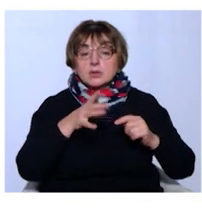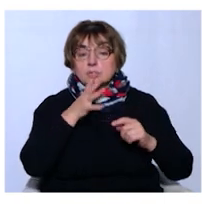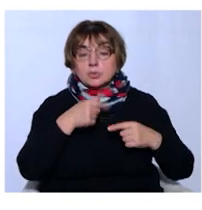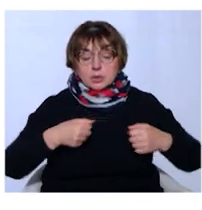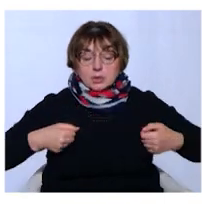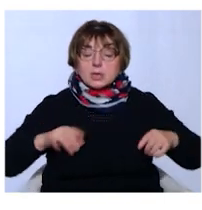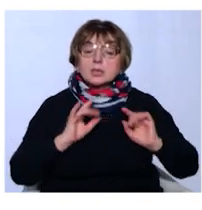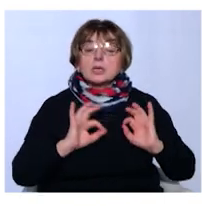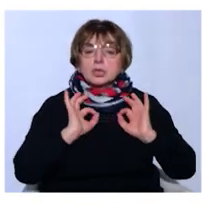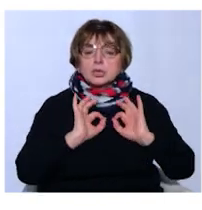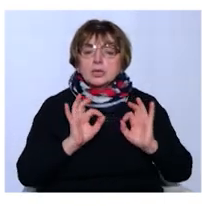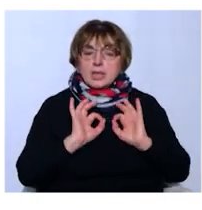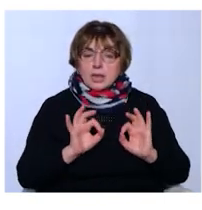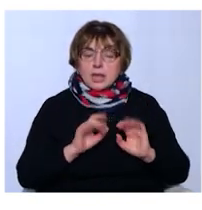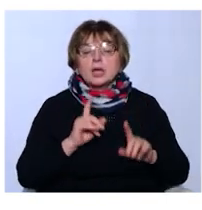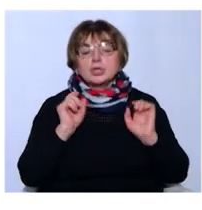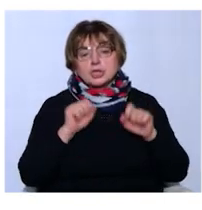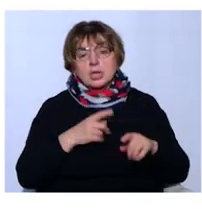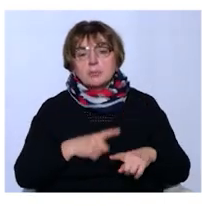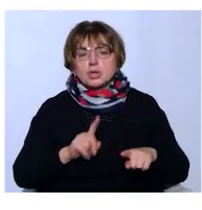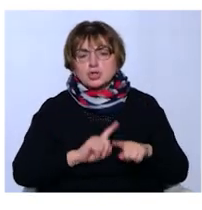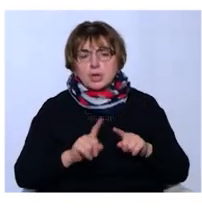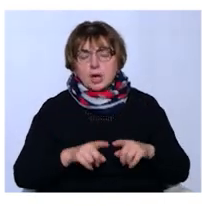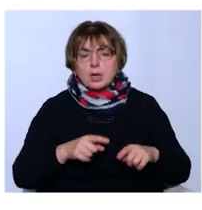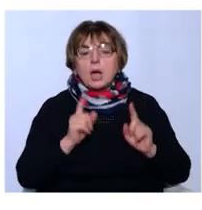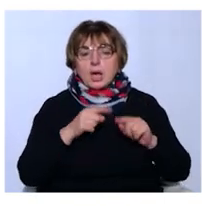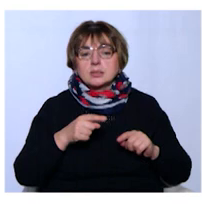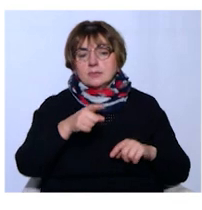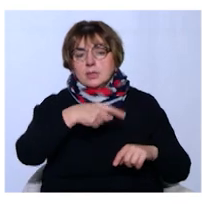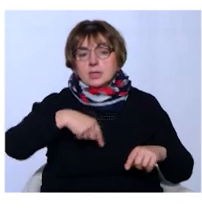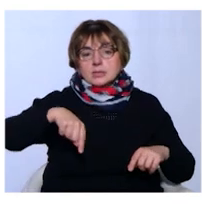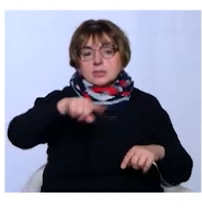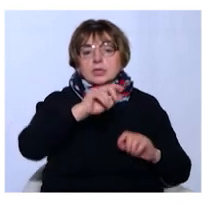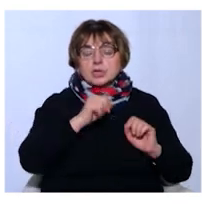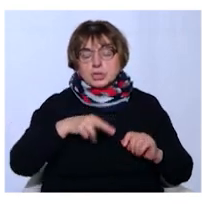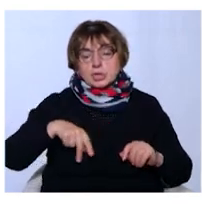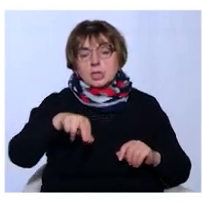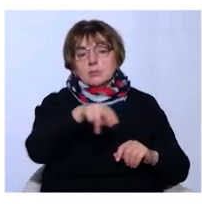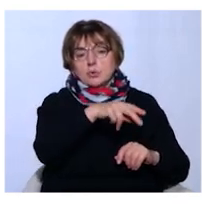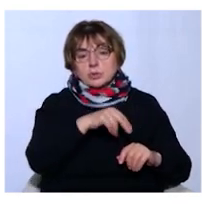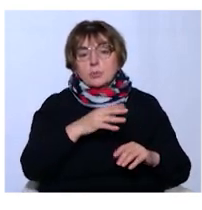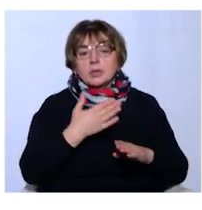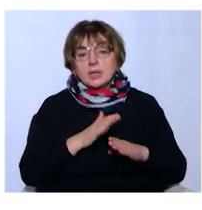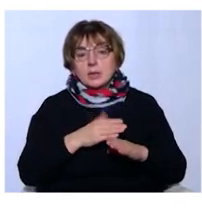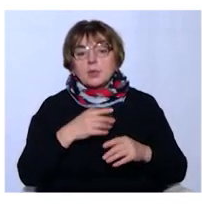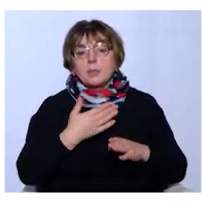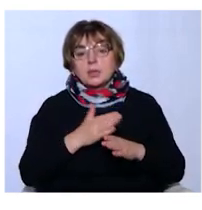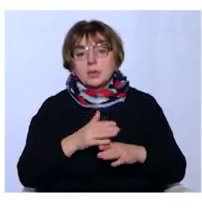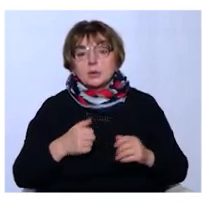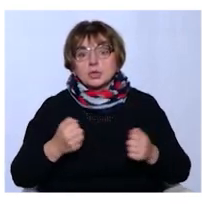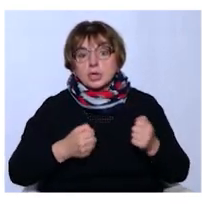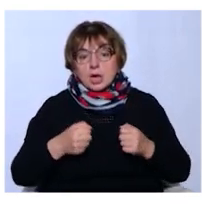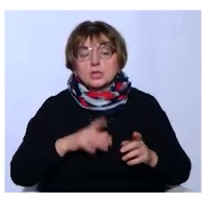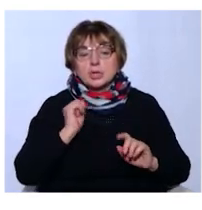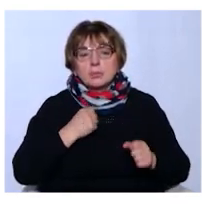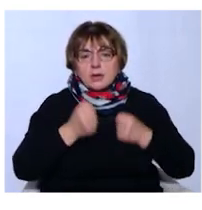ქანაობდე, სწრაფად ან ნელა. წრეზე შეგიძლია ნელა დაიწყო მოძრაობა და შემდეგ ააჩქარო. შეიძლება გაიქცეს